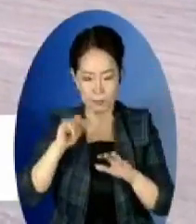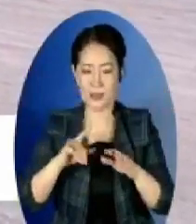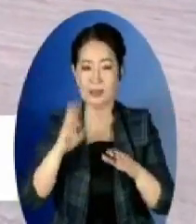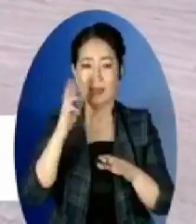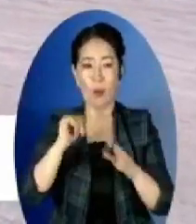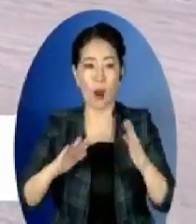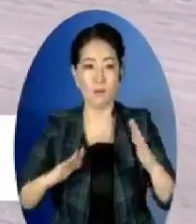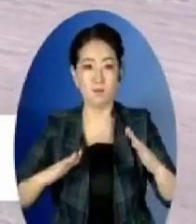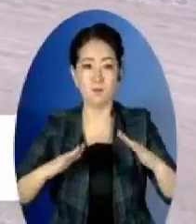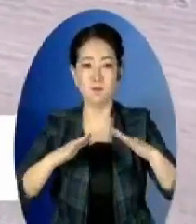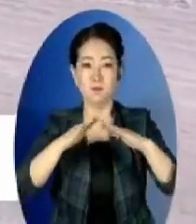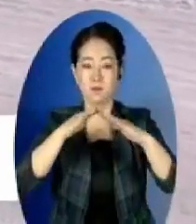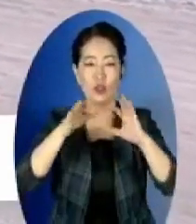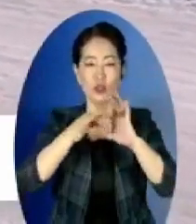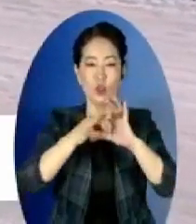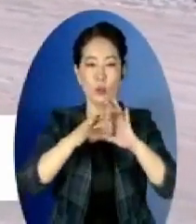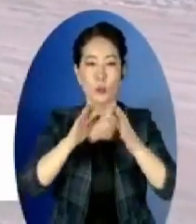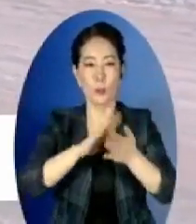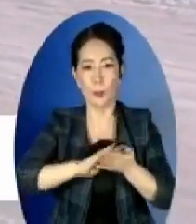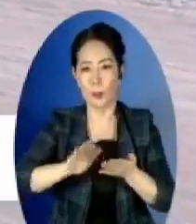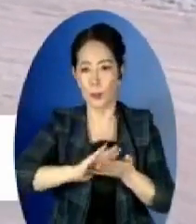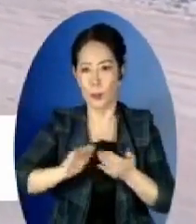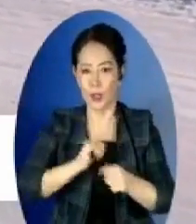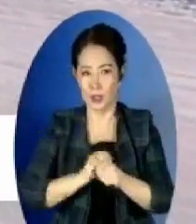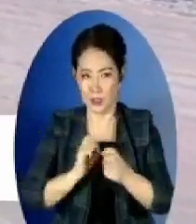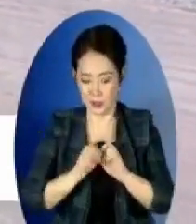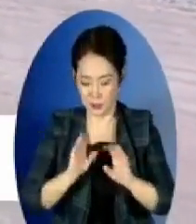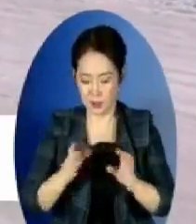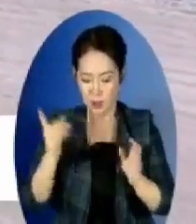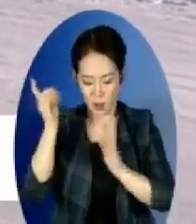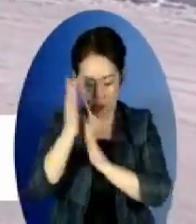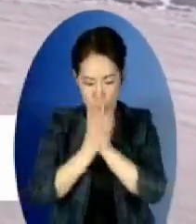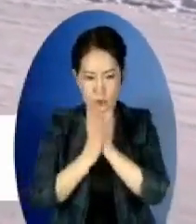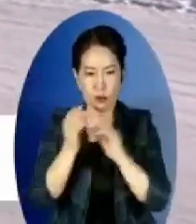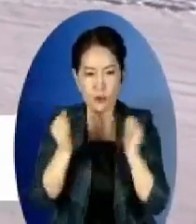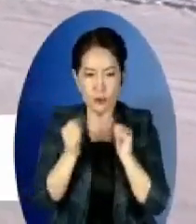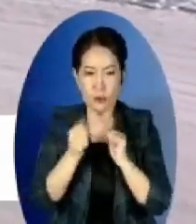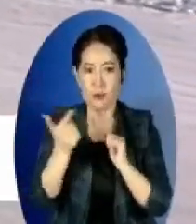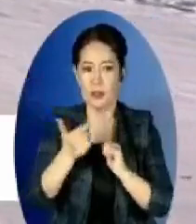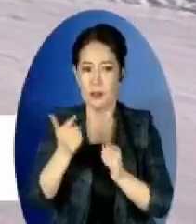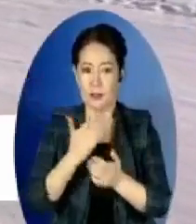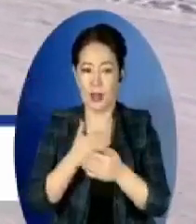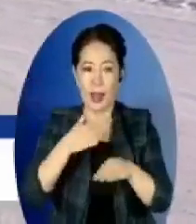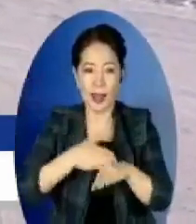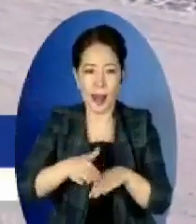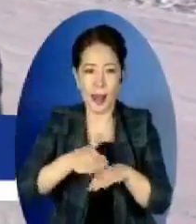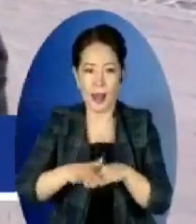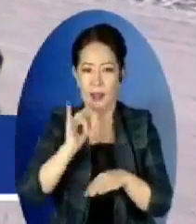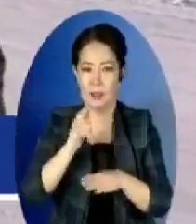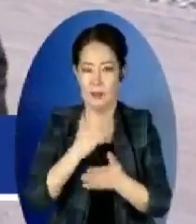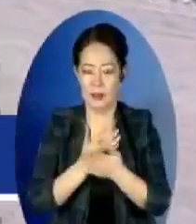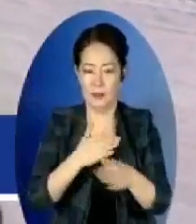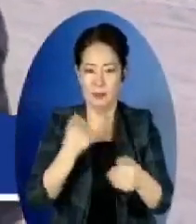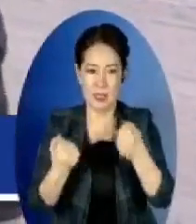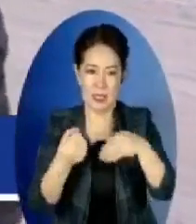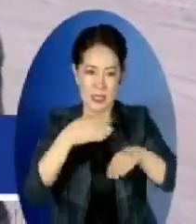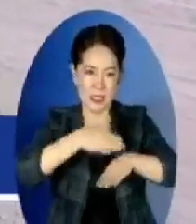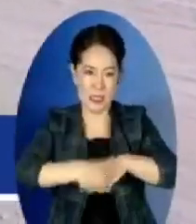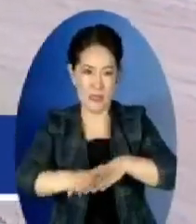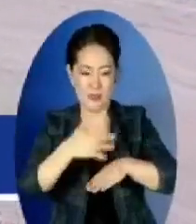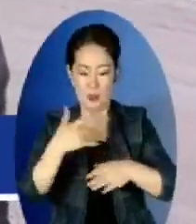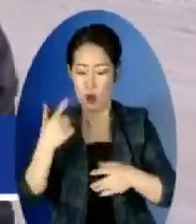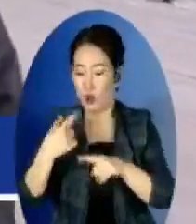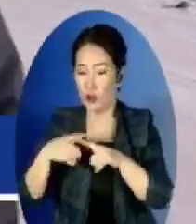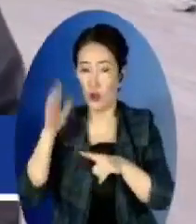хаагдаагүй. Цэвэрлэгээ бол яг шас чармайхаа дагав хийгдэж байгаа. Гэхдээ шинэ одоо хүүхтэн онж байгаа учраас бас юм гөлөө ихтэй байгаа юм байна. Тиймээс одоо иргэд хөдөө орон